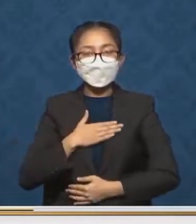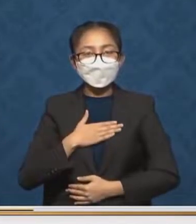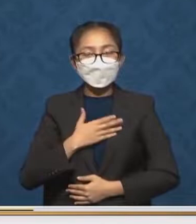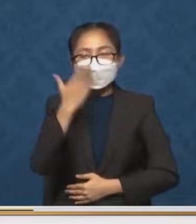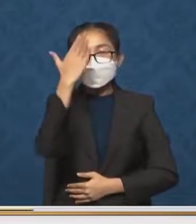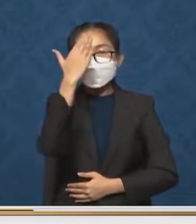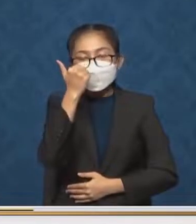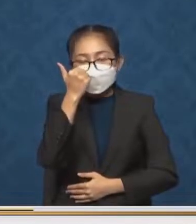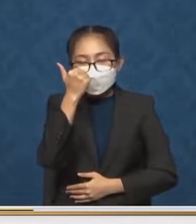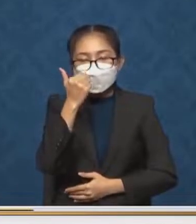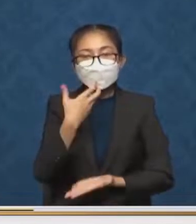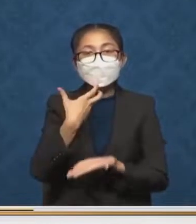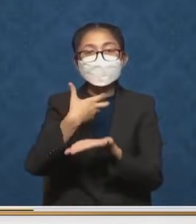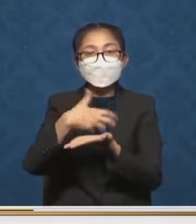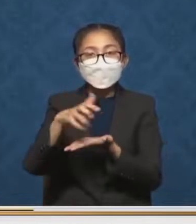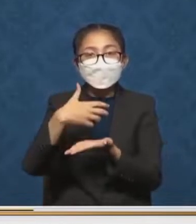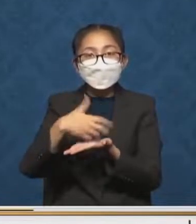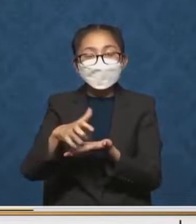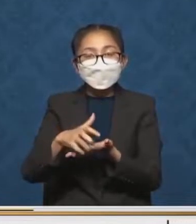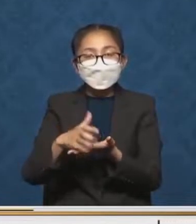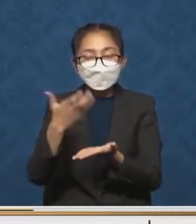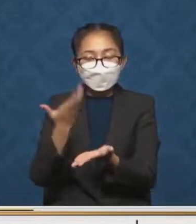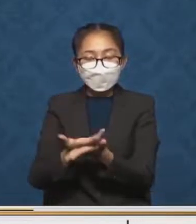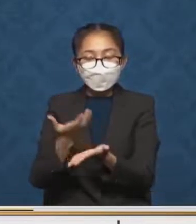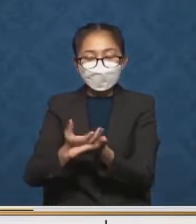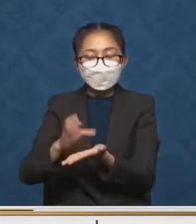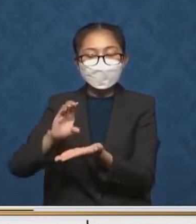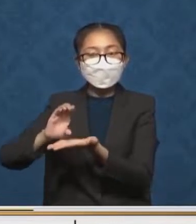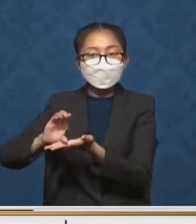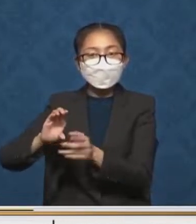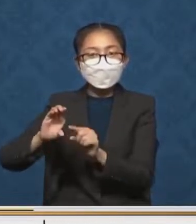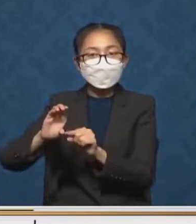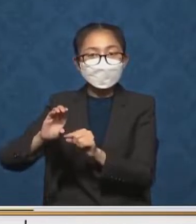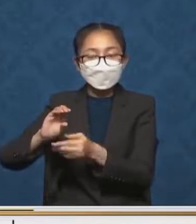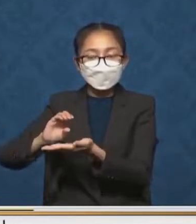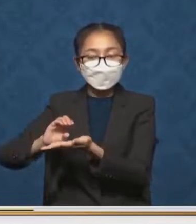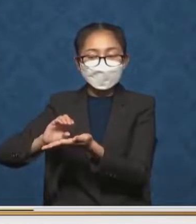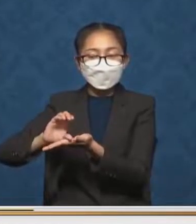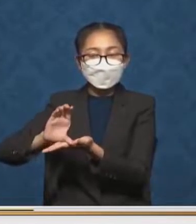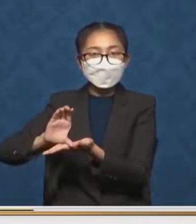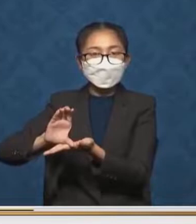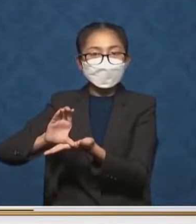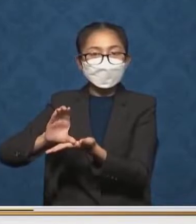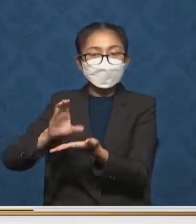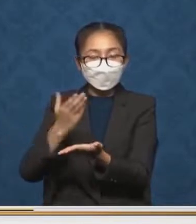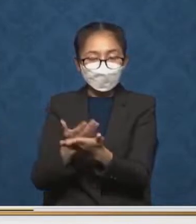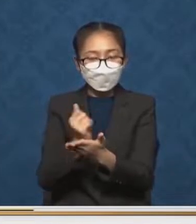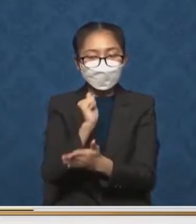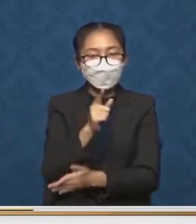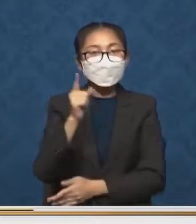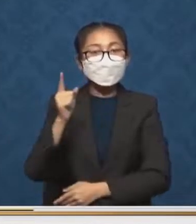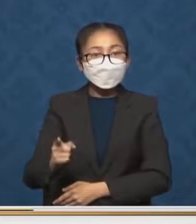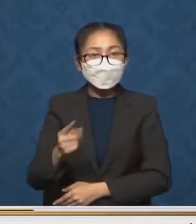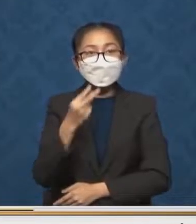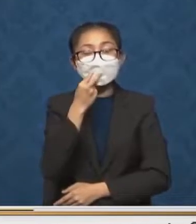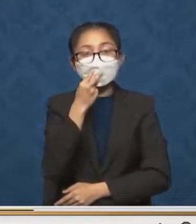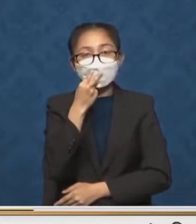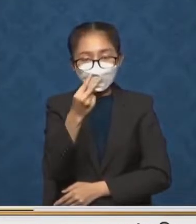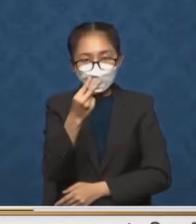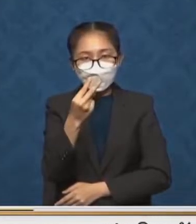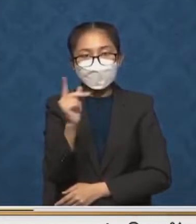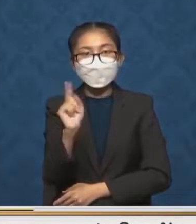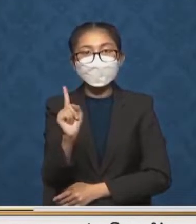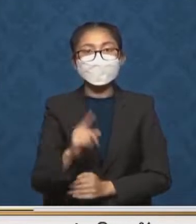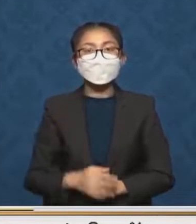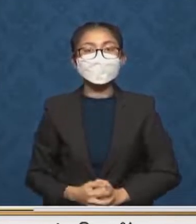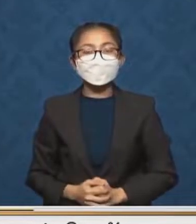ทำไมผมจึงกลาวว่างบประมาณส่วนนี้มีส่วนที่เกินจากคาใช้จ่ายจริงผมจะแสดงใหทานประทานเหนะครั